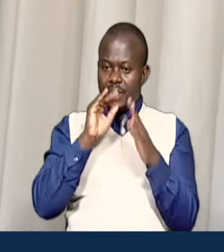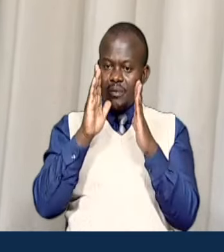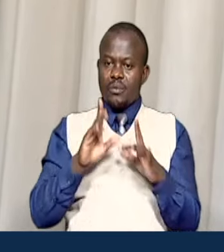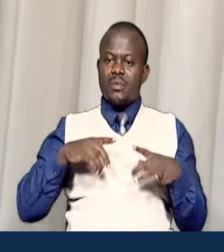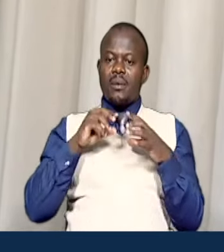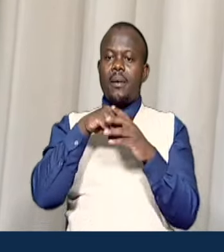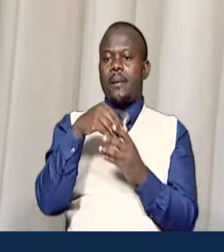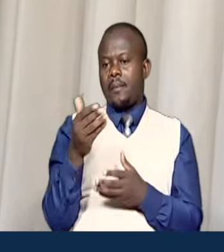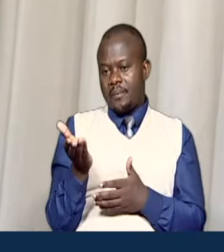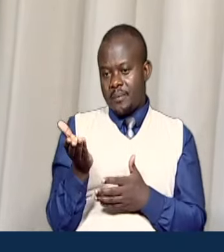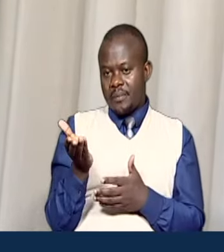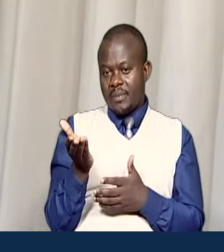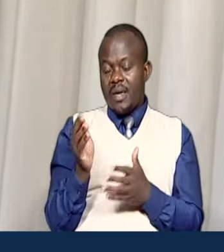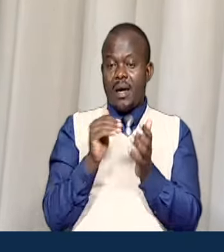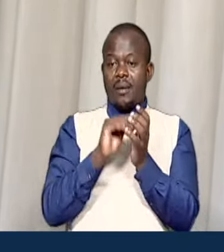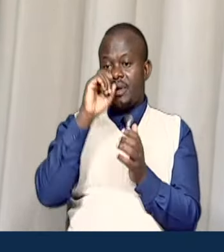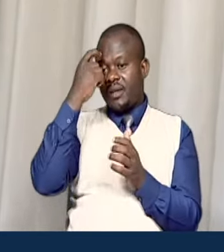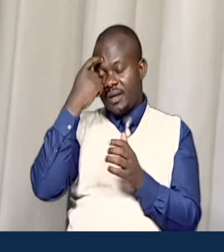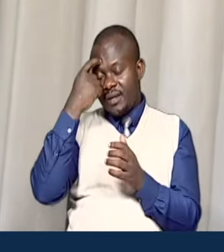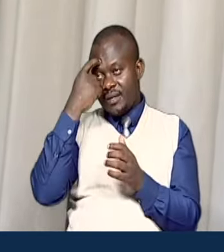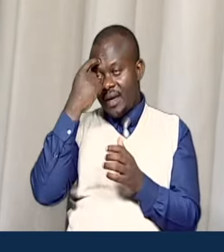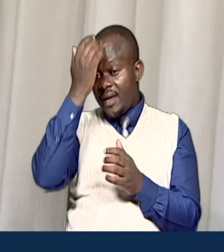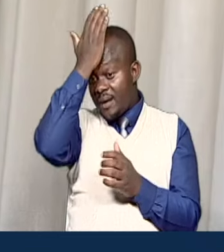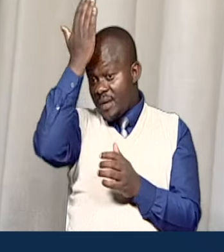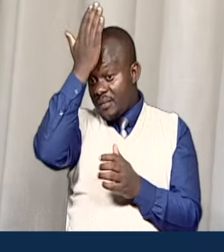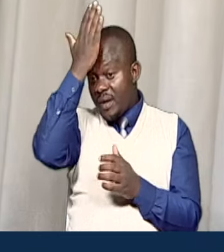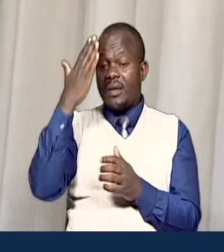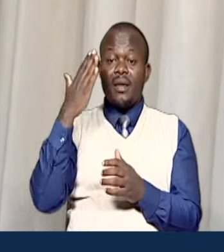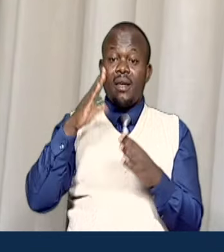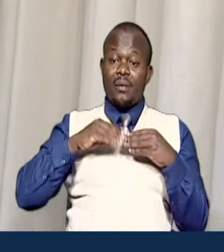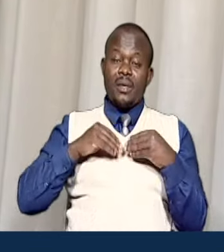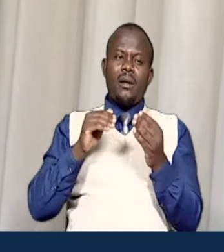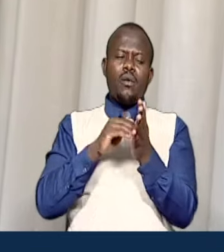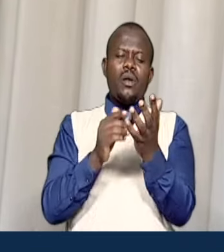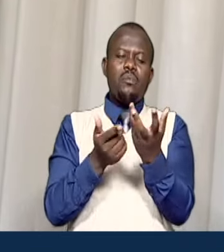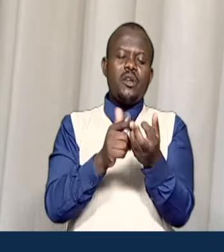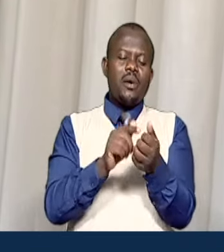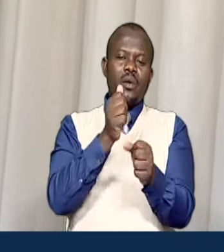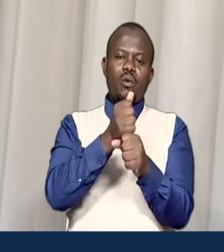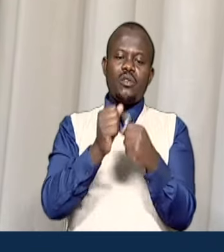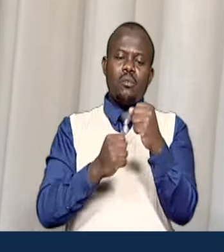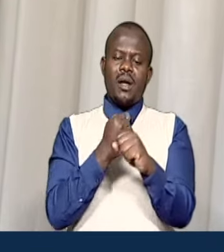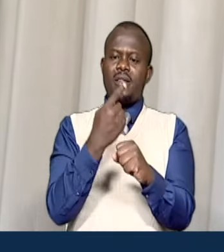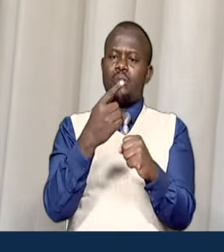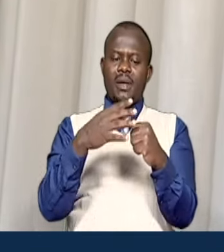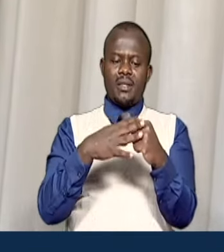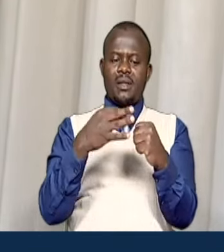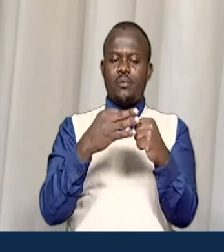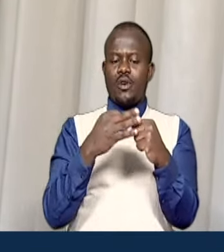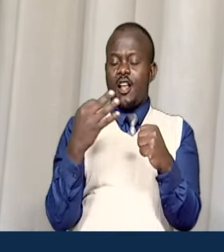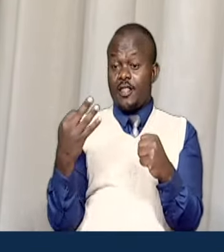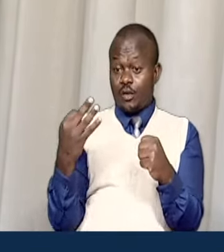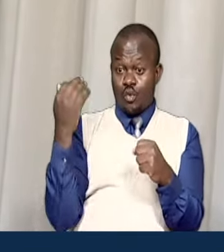bayituye. Na Leta Habyarimana yarabyemeraga, ndetse mu ibarura yakoze muri 83 yagaragaje